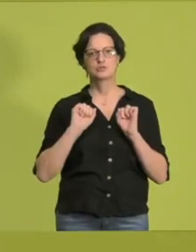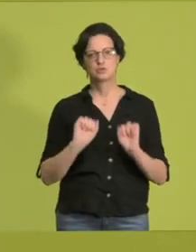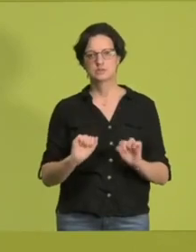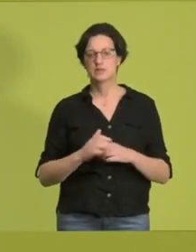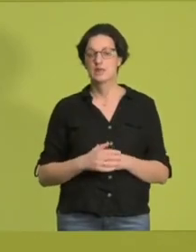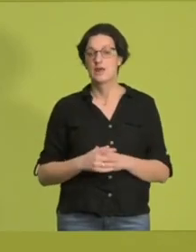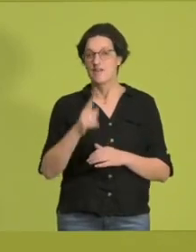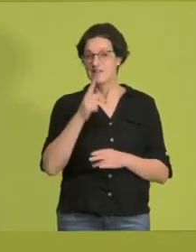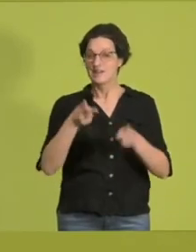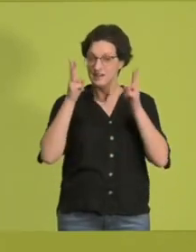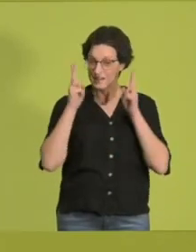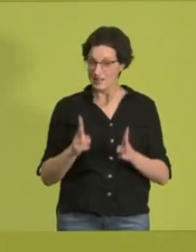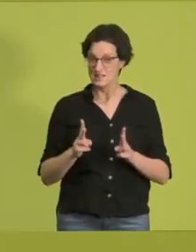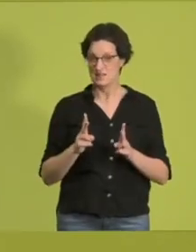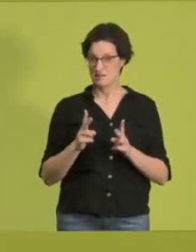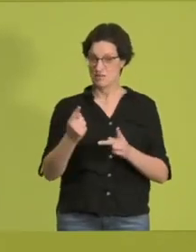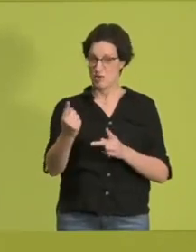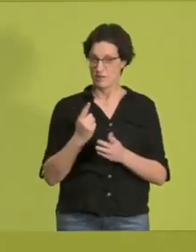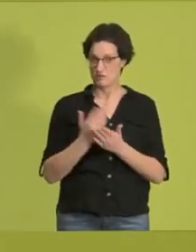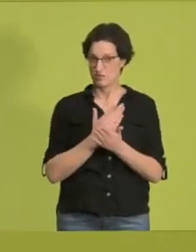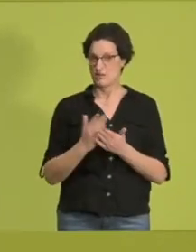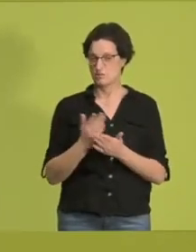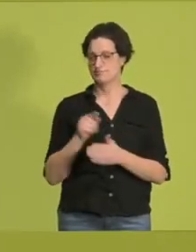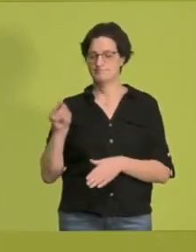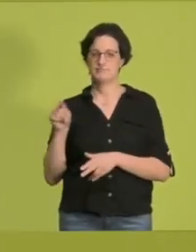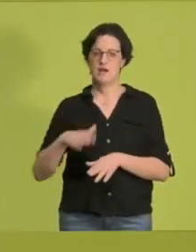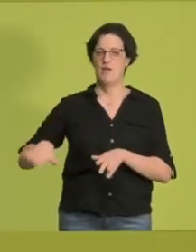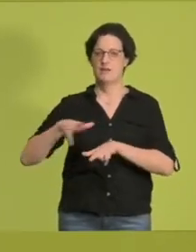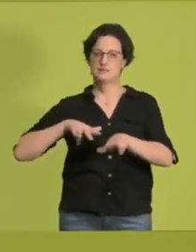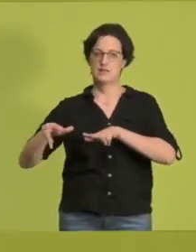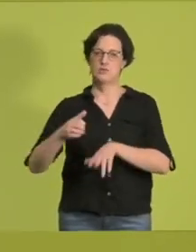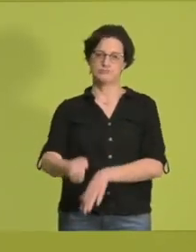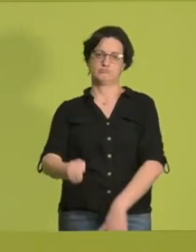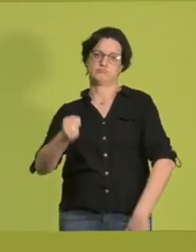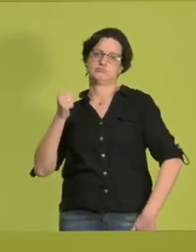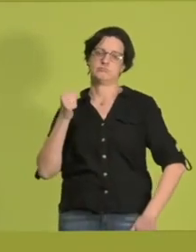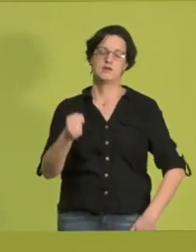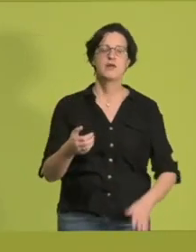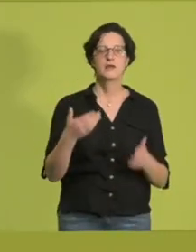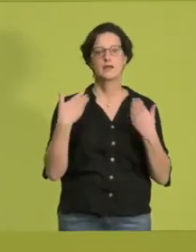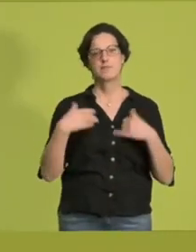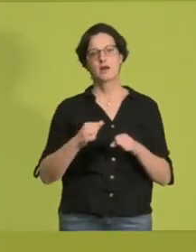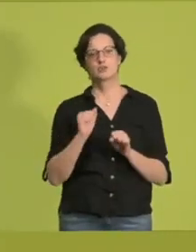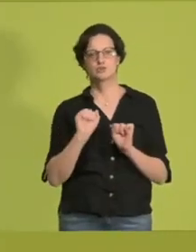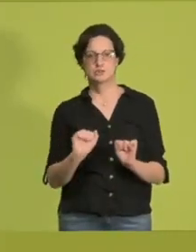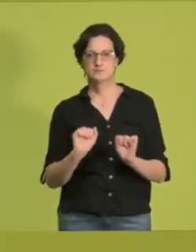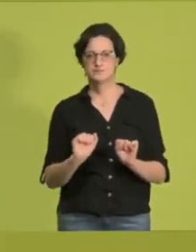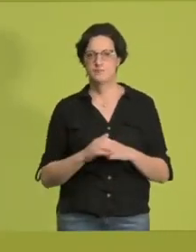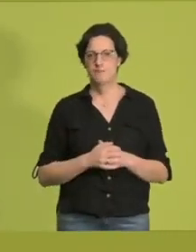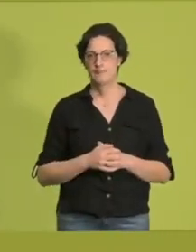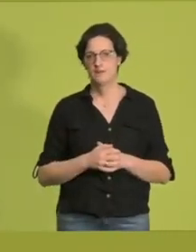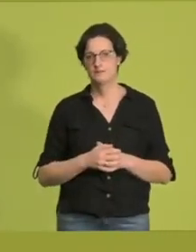bremst und blockiert diese landesregierung mit der politik der interessensvertretung für rwe und der blockade der